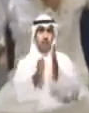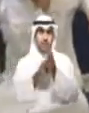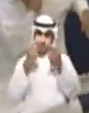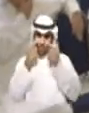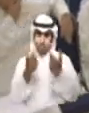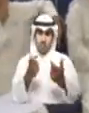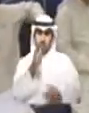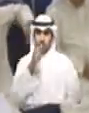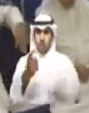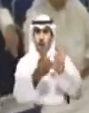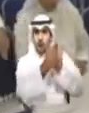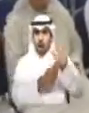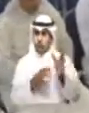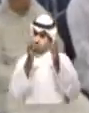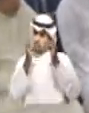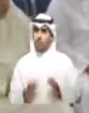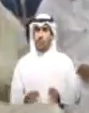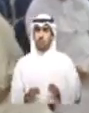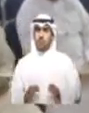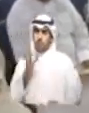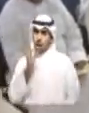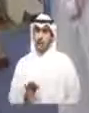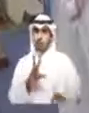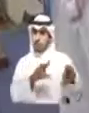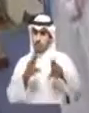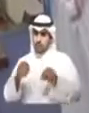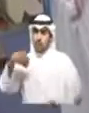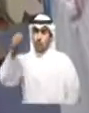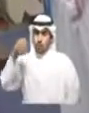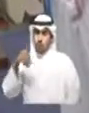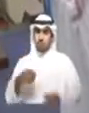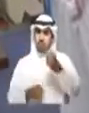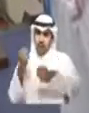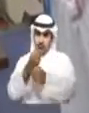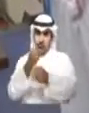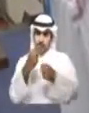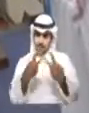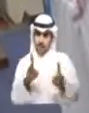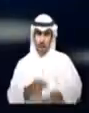الالتزام بتطبيق القانون واللوائح والنظم خلال تنفيذ الاعمال.